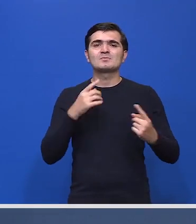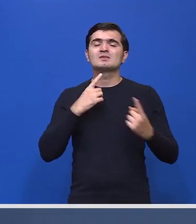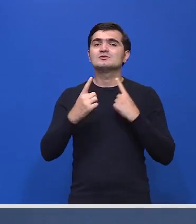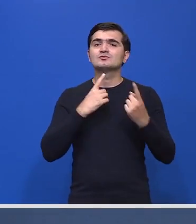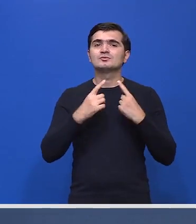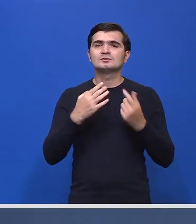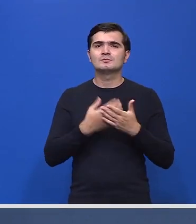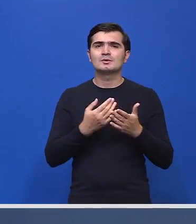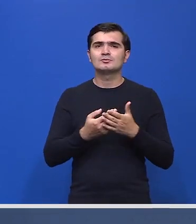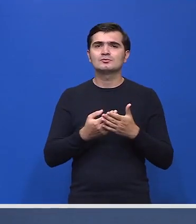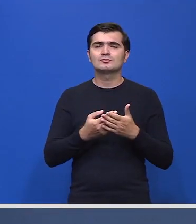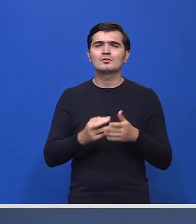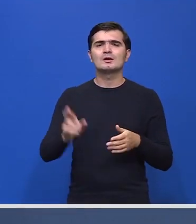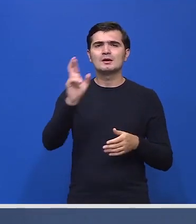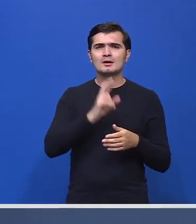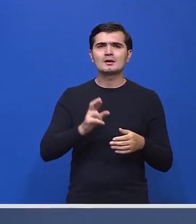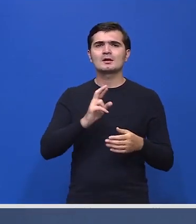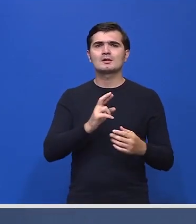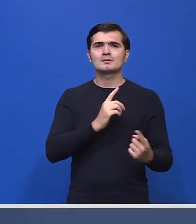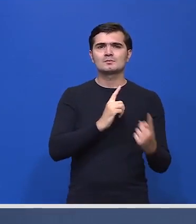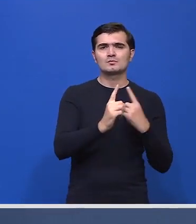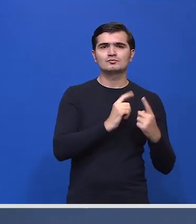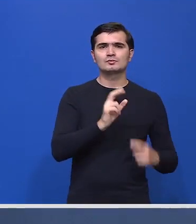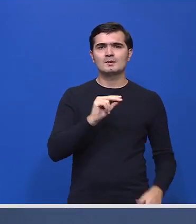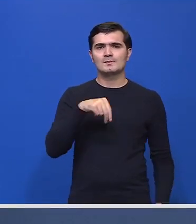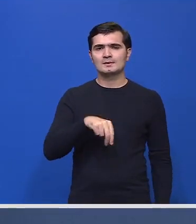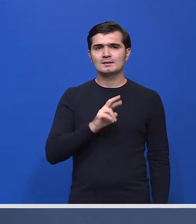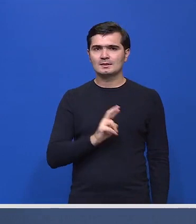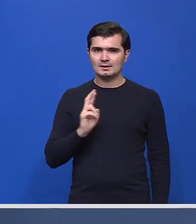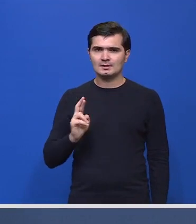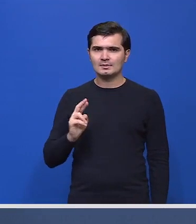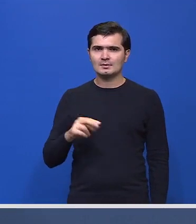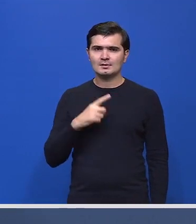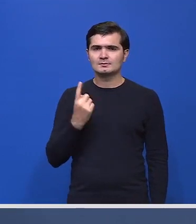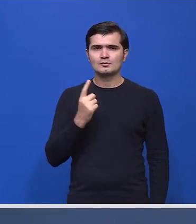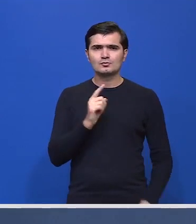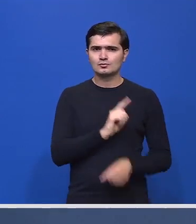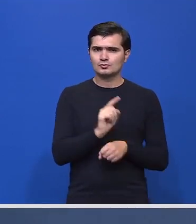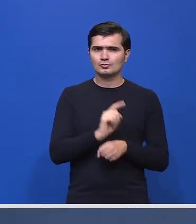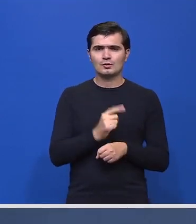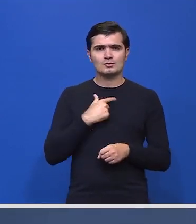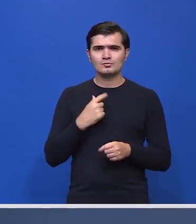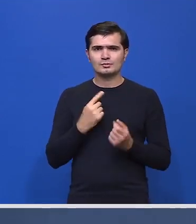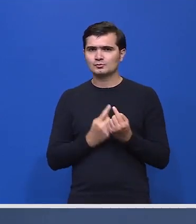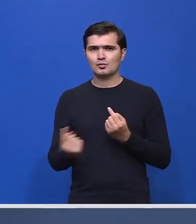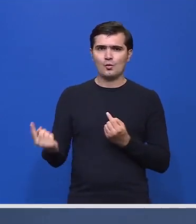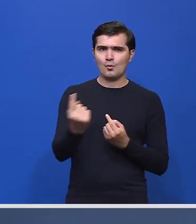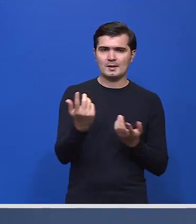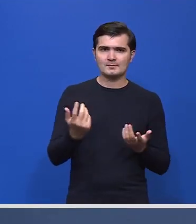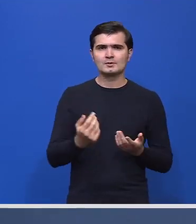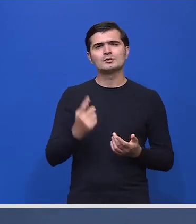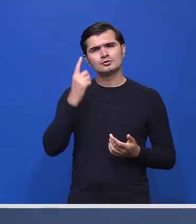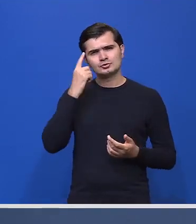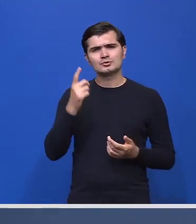pe ceea ce înseamnă renegocierea PNRR-ului. Este o realitate pe care nu avem cum să o ocolim. Da, da, atunci...